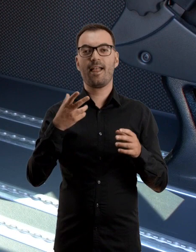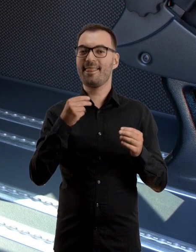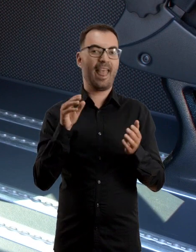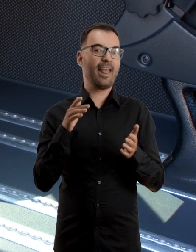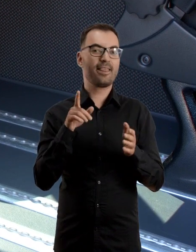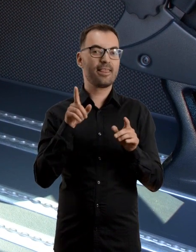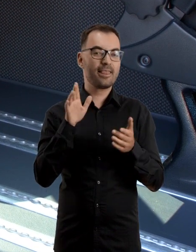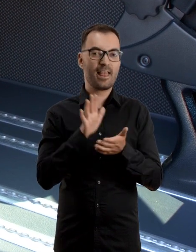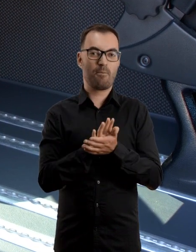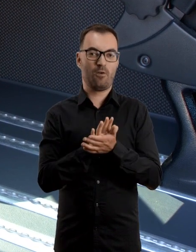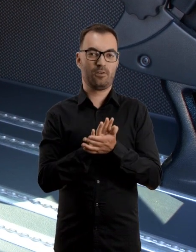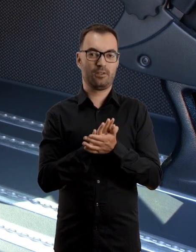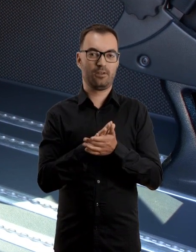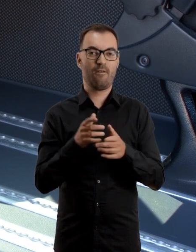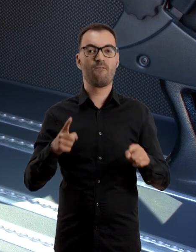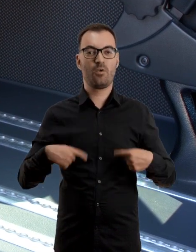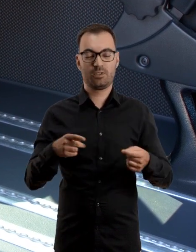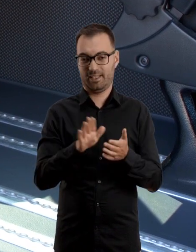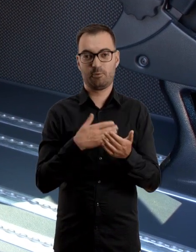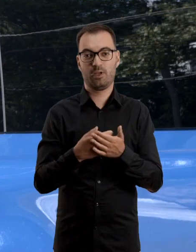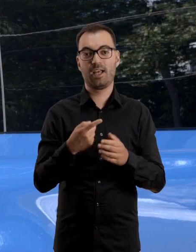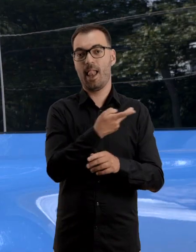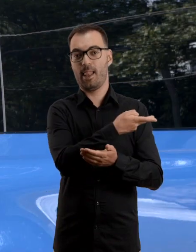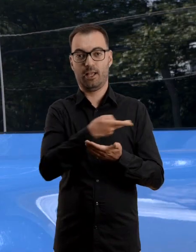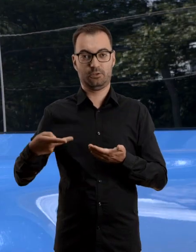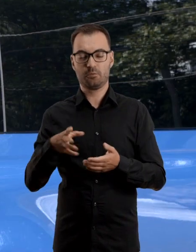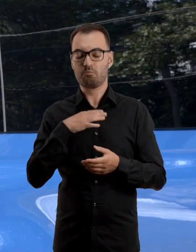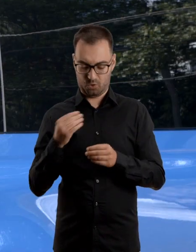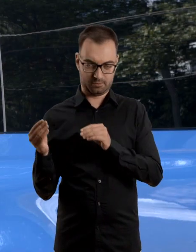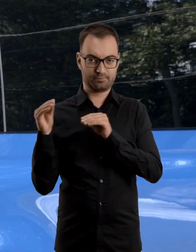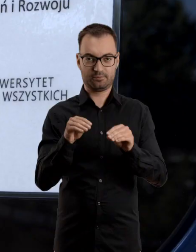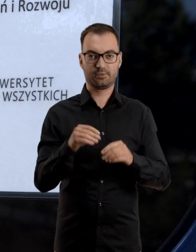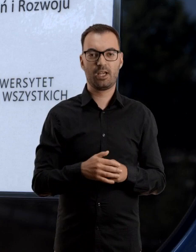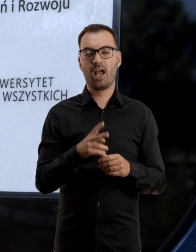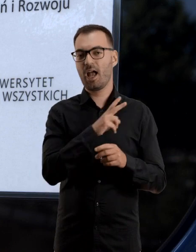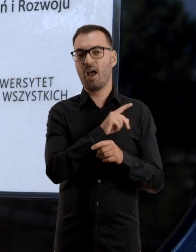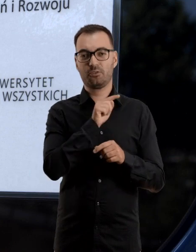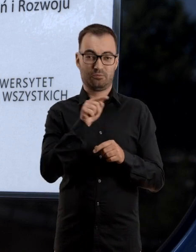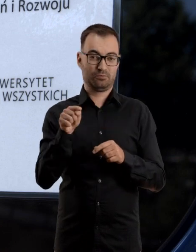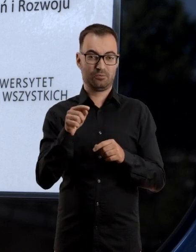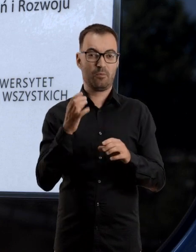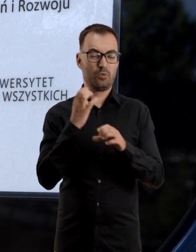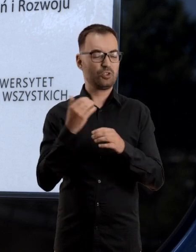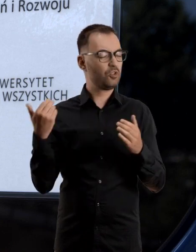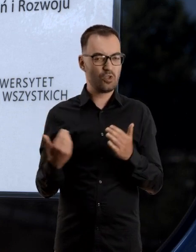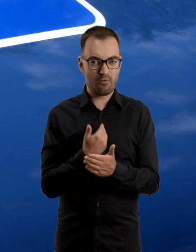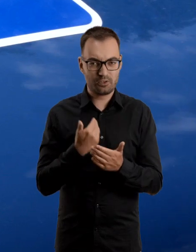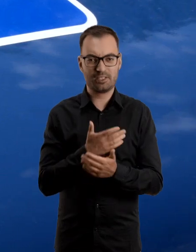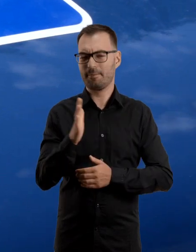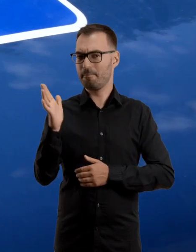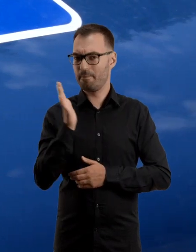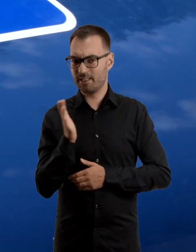na niestandardowym wózku, np. w pozycji leżącej. Wszystkie pojazdy są bardzo nowoczesne, są wyposażone w niezbędne systemy